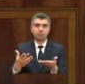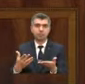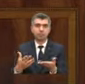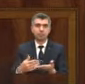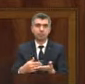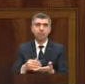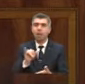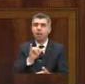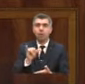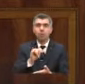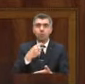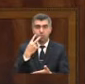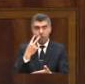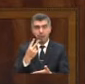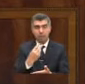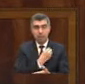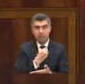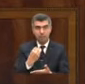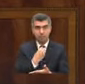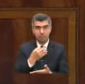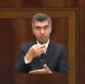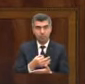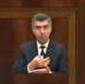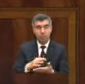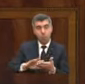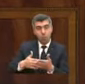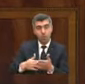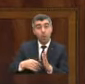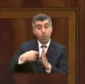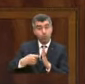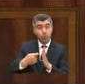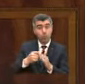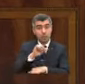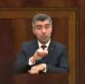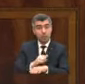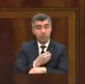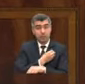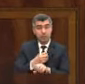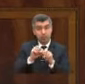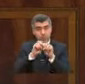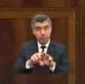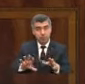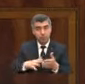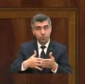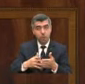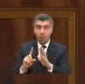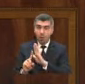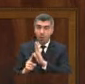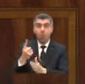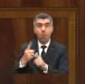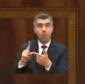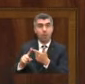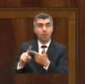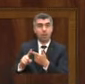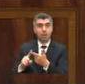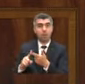كيفاش ممكن هذا الواقع الصحي يحمل على اكتافه هذا الورش الكبير؟ إذن اولى الاولويات، اولى الاولويات